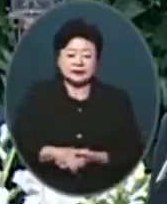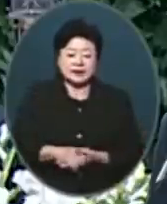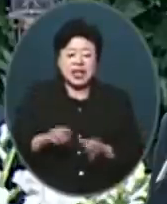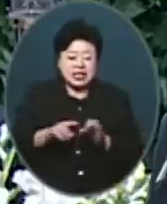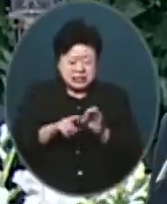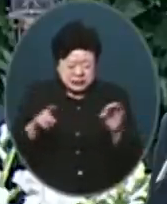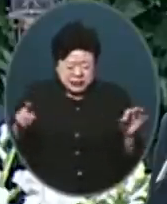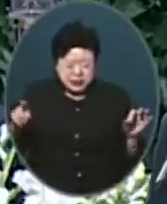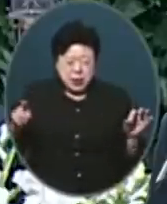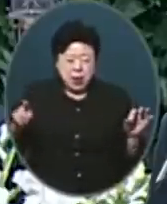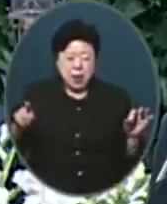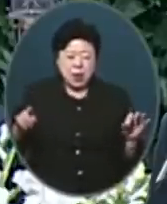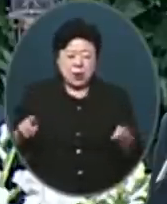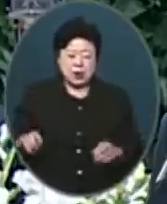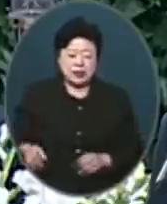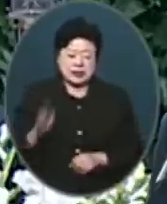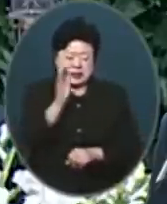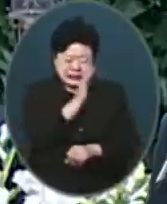십일조를